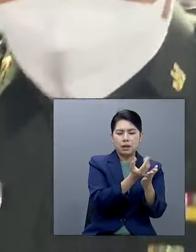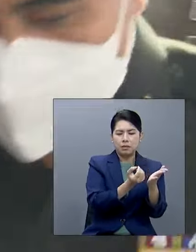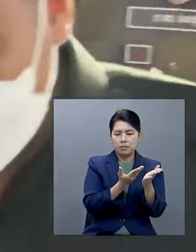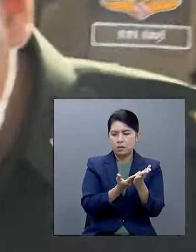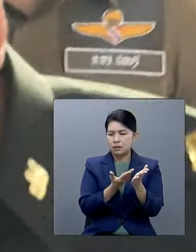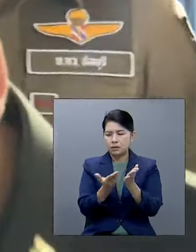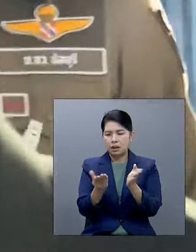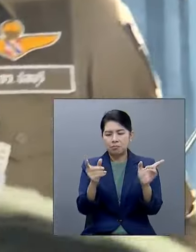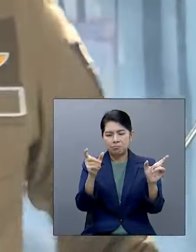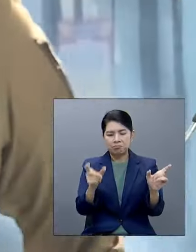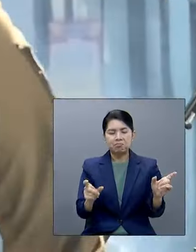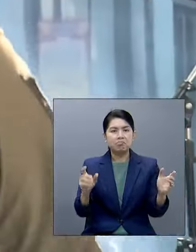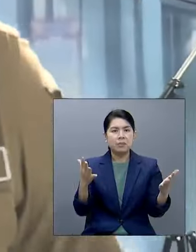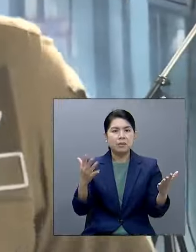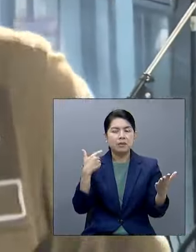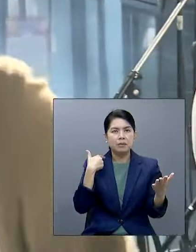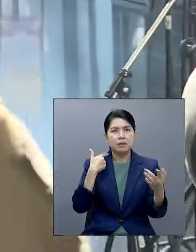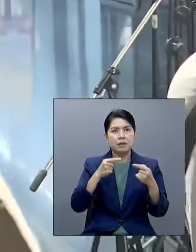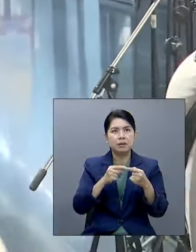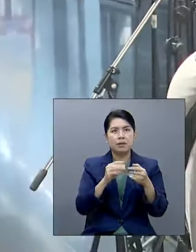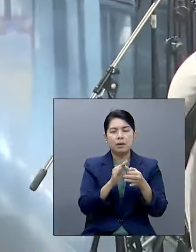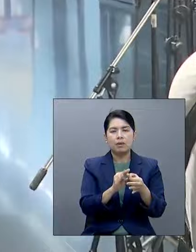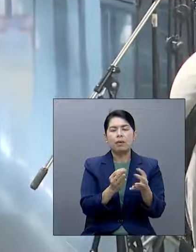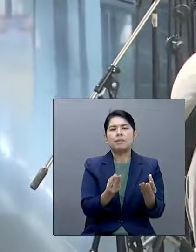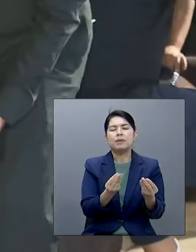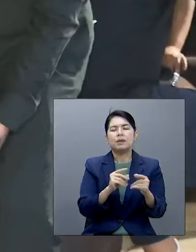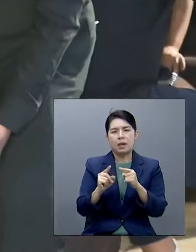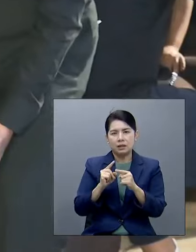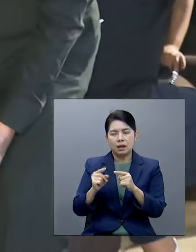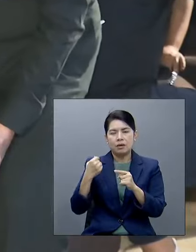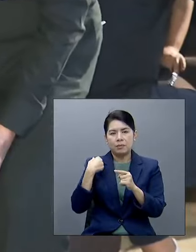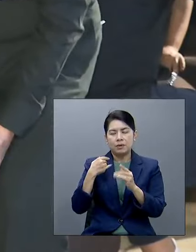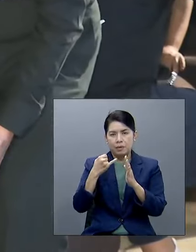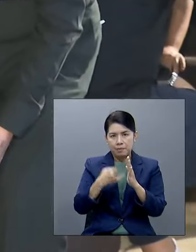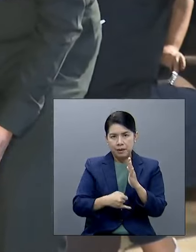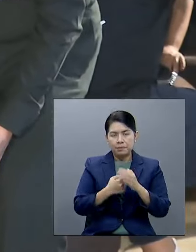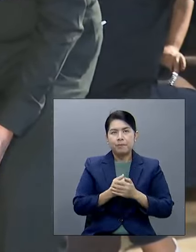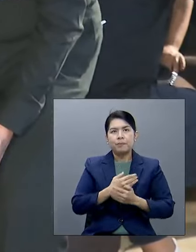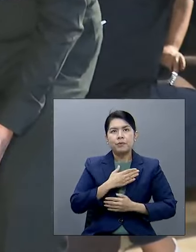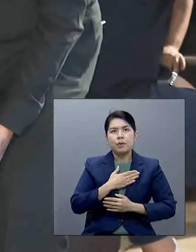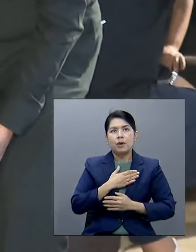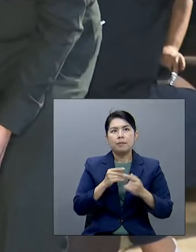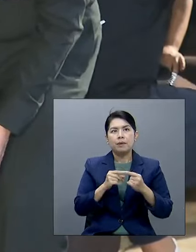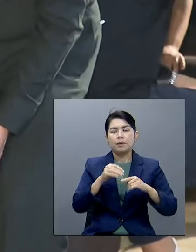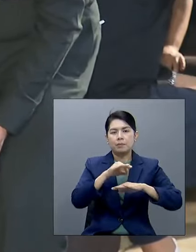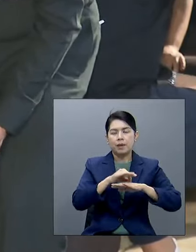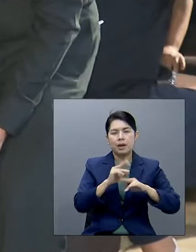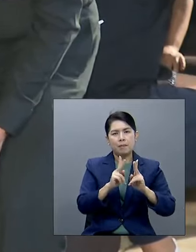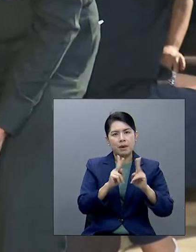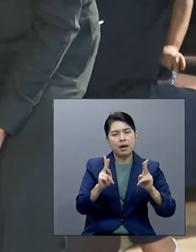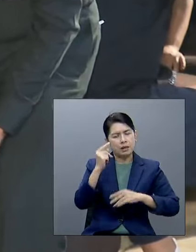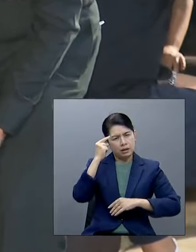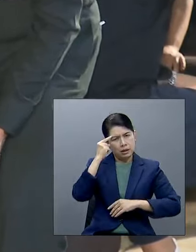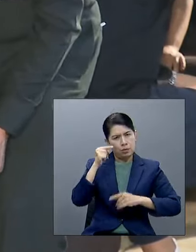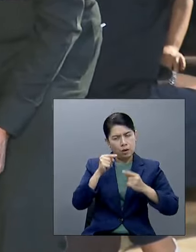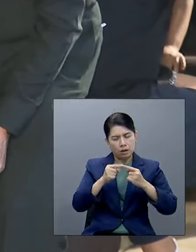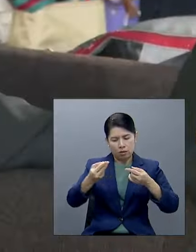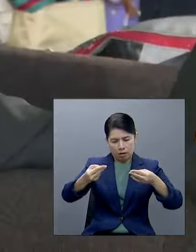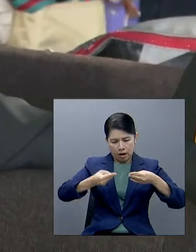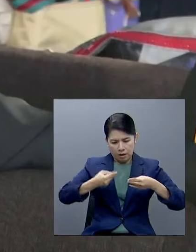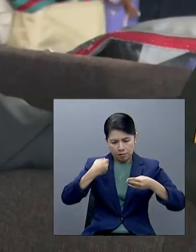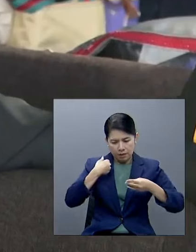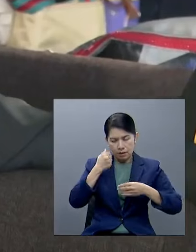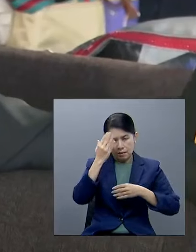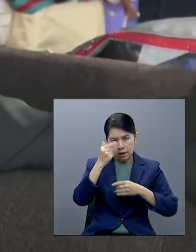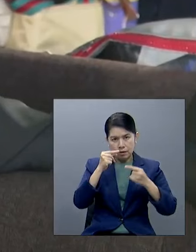ยไม่รับอนุญาตค่ะและในฐานะกรรมาธิการงบก็คาดหวังที่จะได้รับเอกสารบัญชีเกี่ยวกับธุรกิจของกองทัพเนื่องจากว่ามีการ